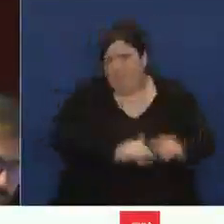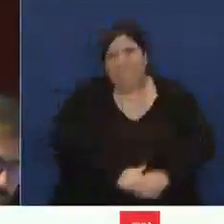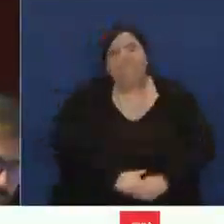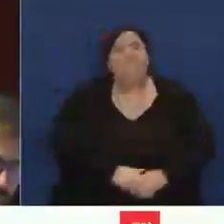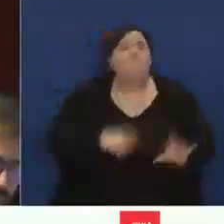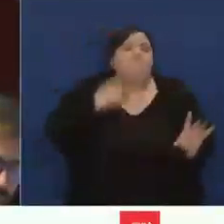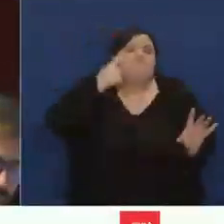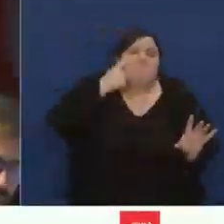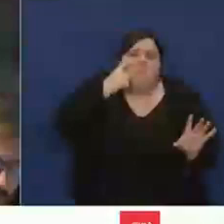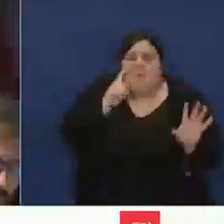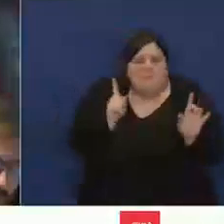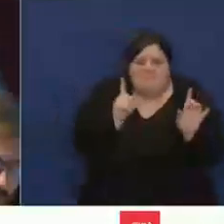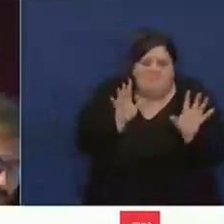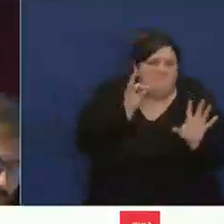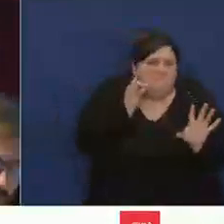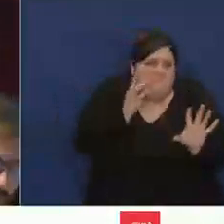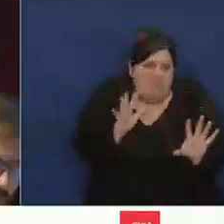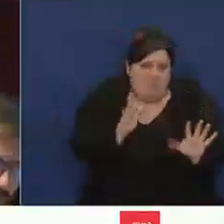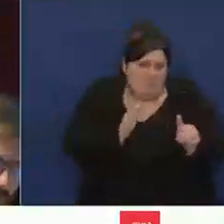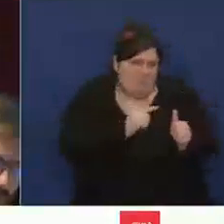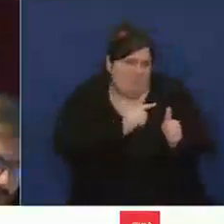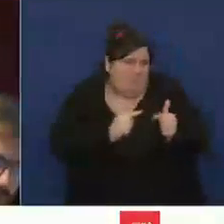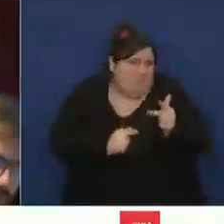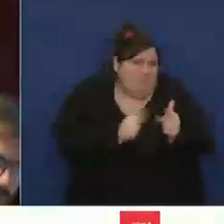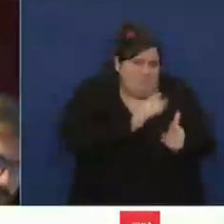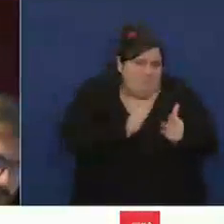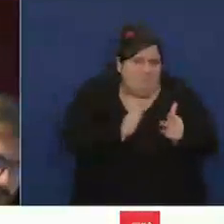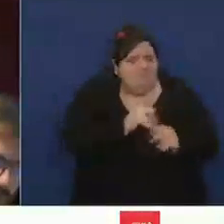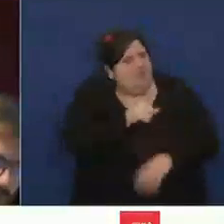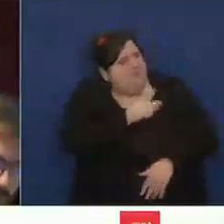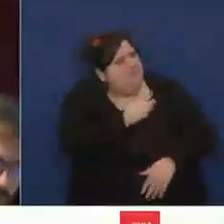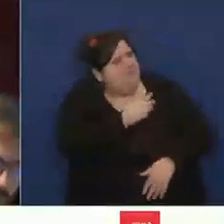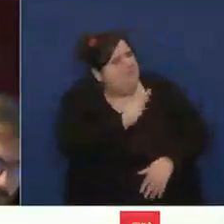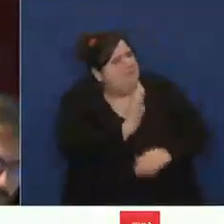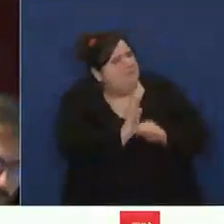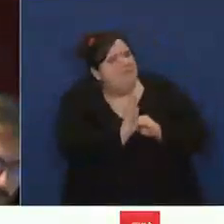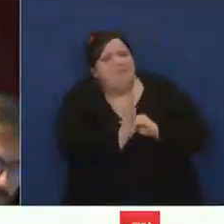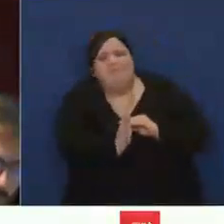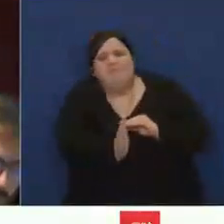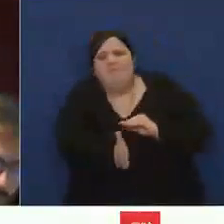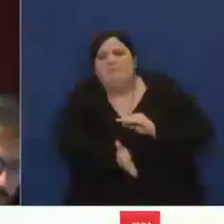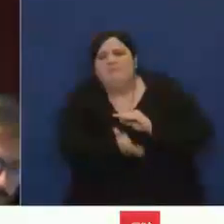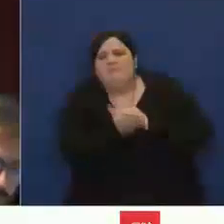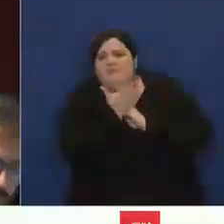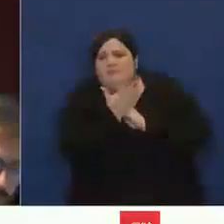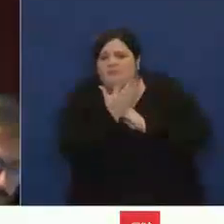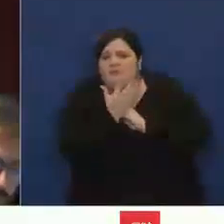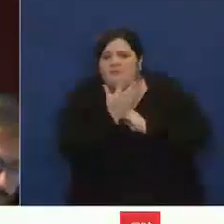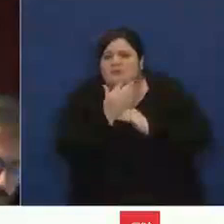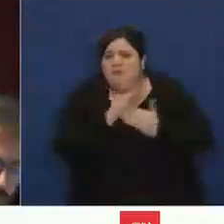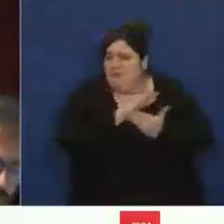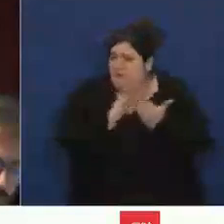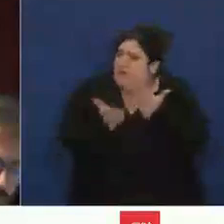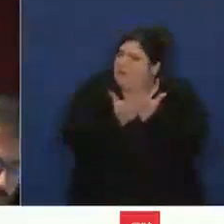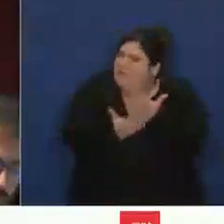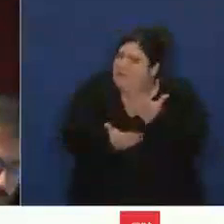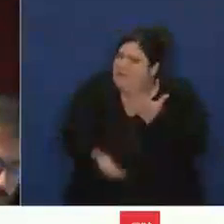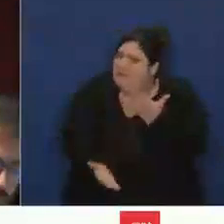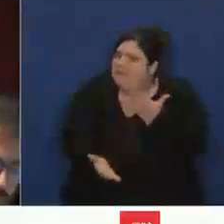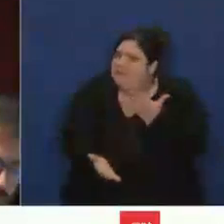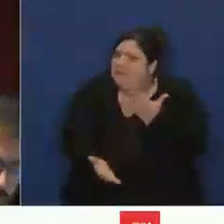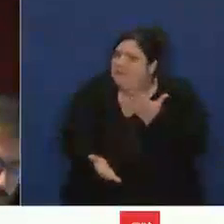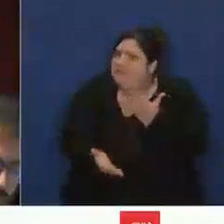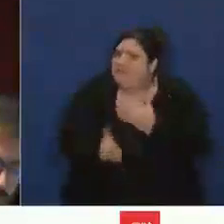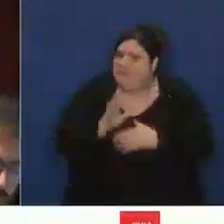remarques. C'est indiqué dans la présentation et dans les annexes. C'est non seulement important